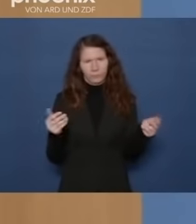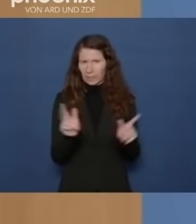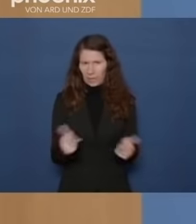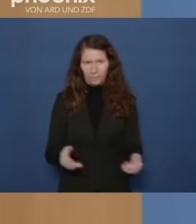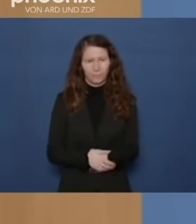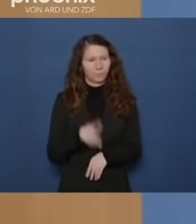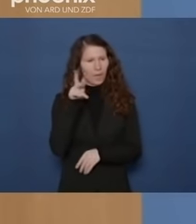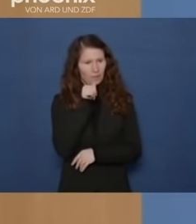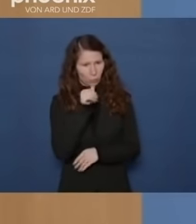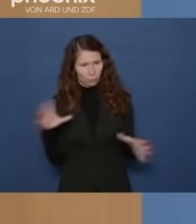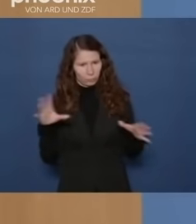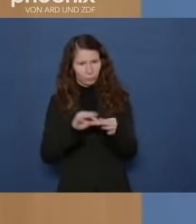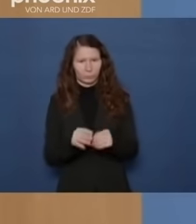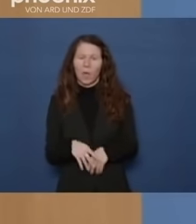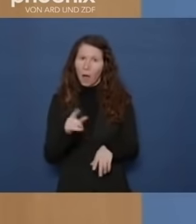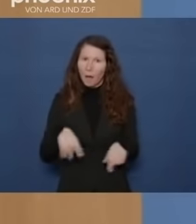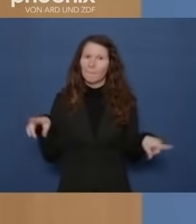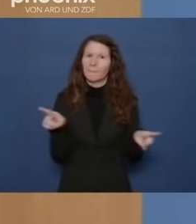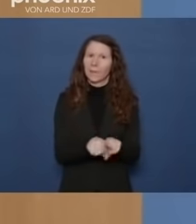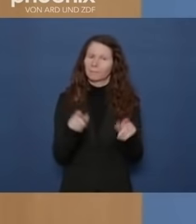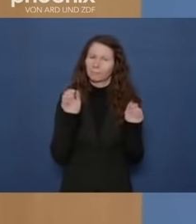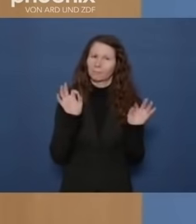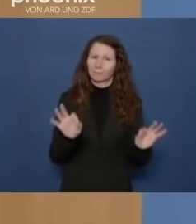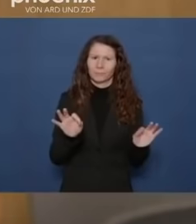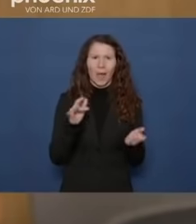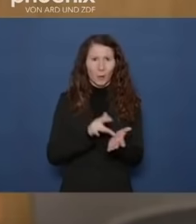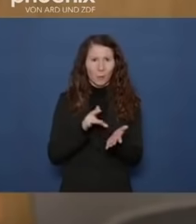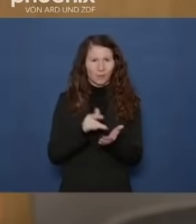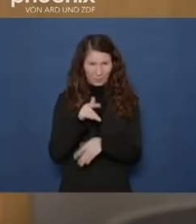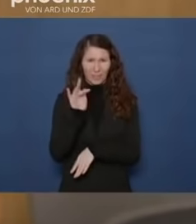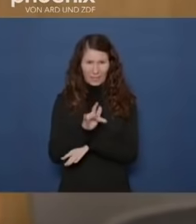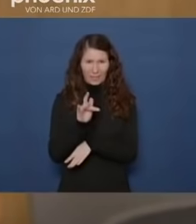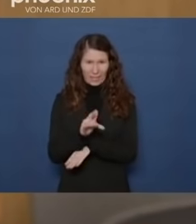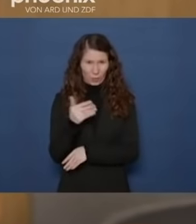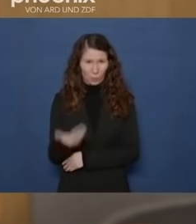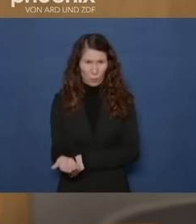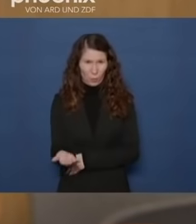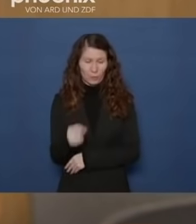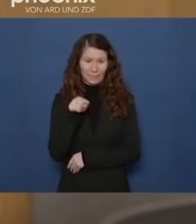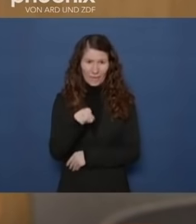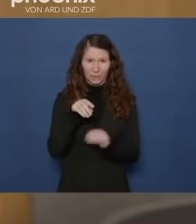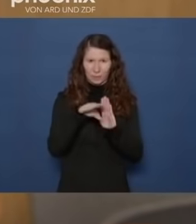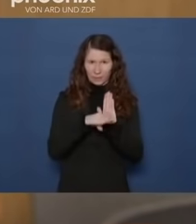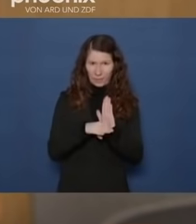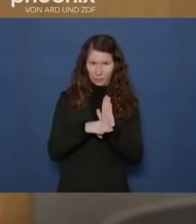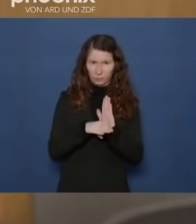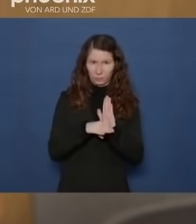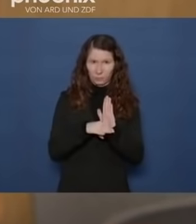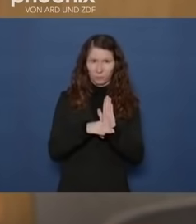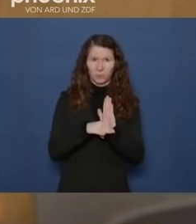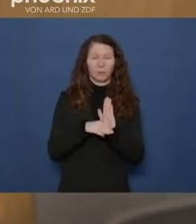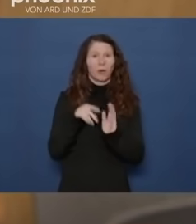dazu. Ja, das passt wunderbar. Das ist ja die Kritik, dass jetzt mit diesem Gesetz, dass dieses Gesetz auch